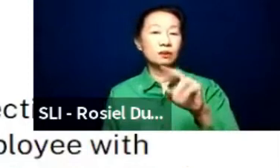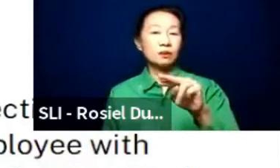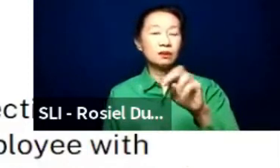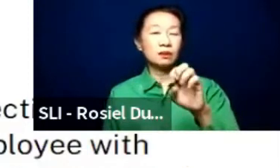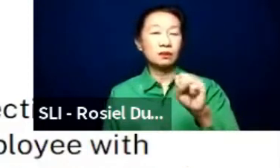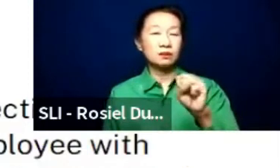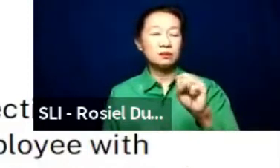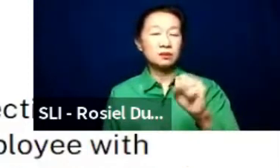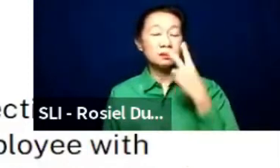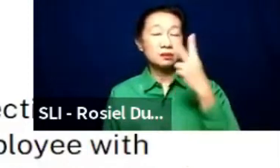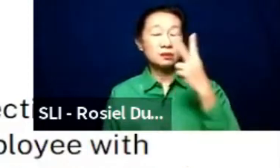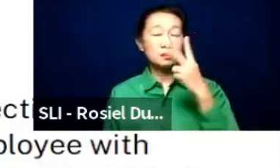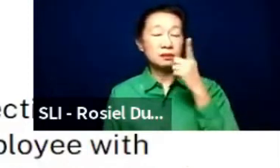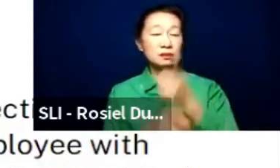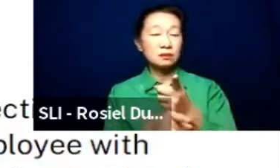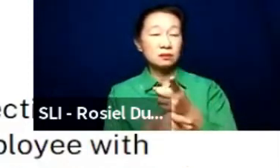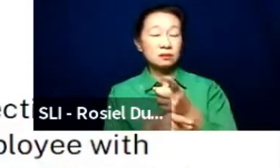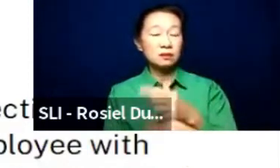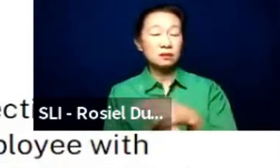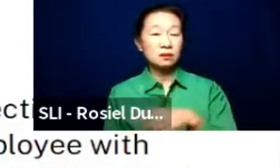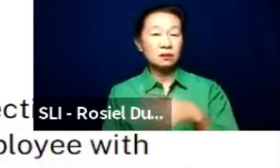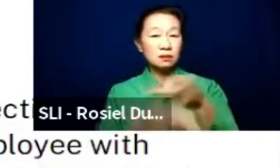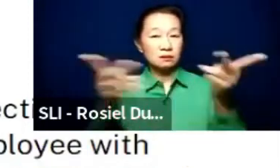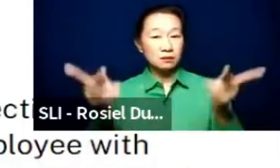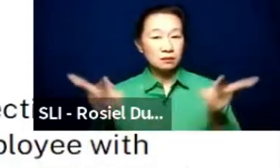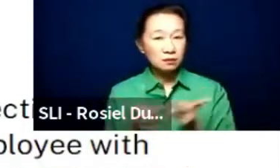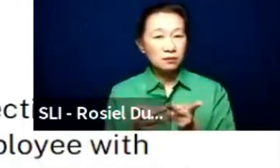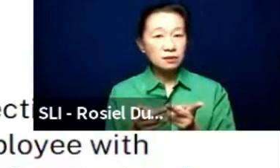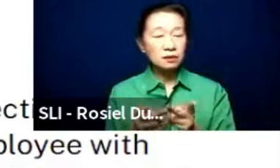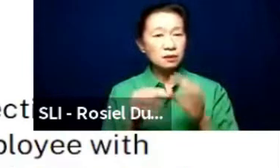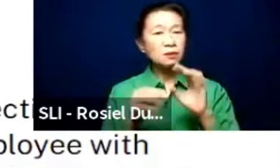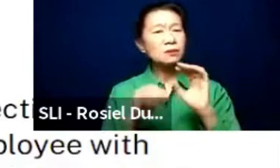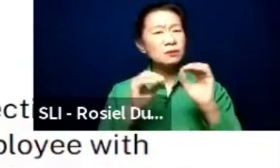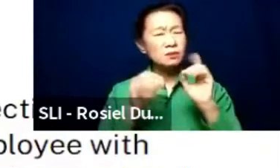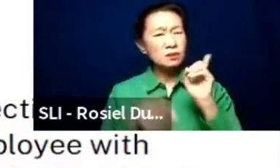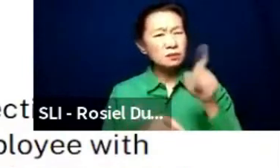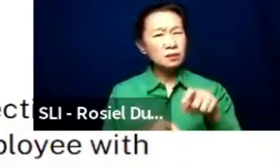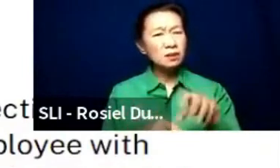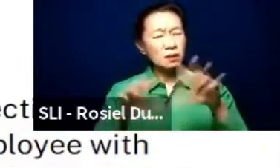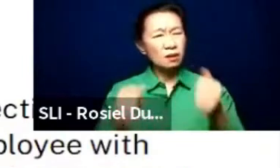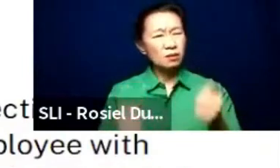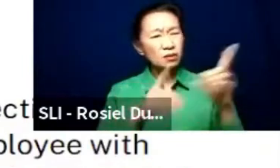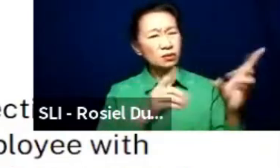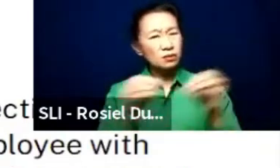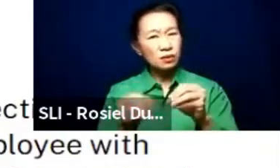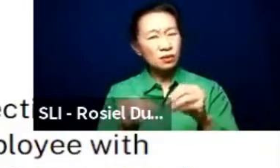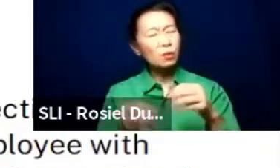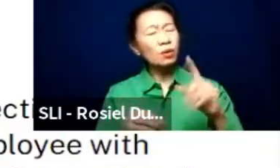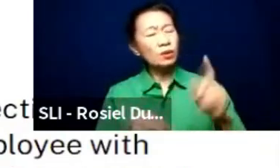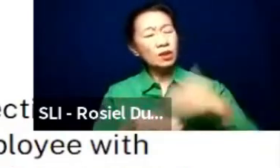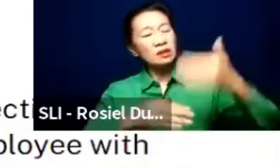in the actual setting. Ituturo dapat ng job coach how those routines can be a signal for the employee